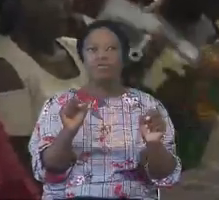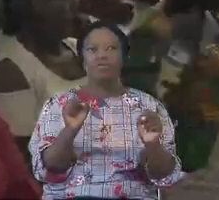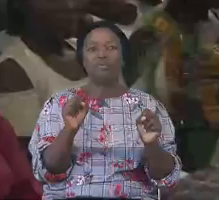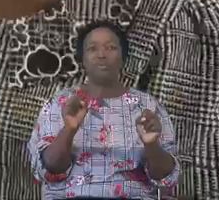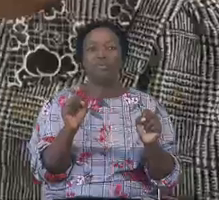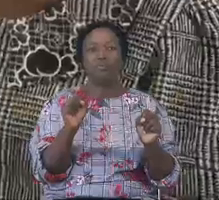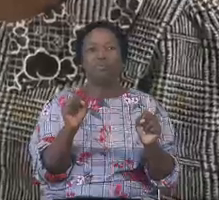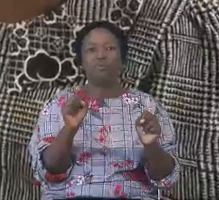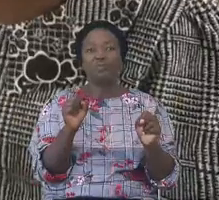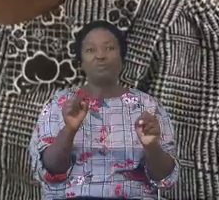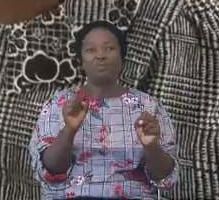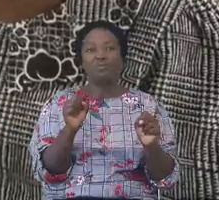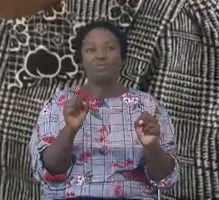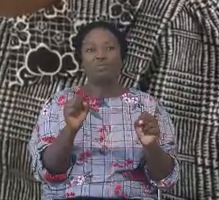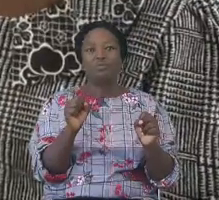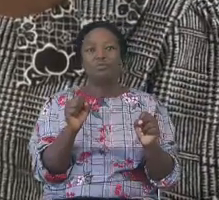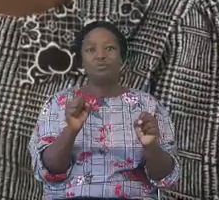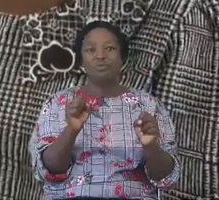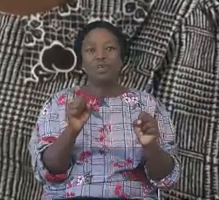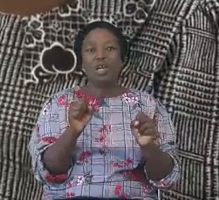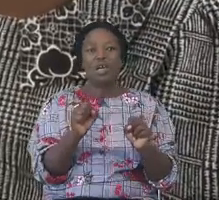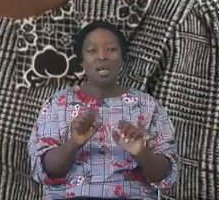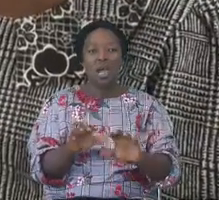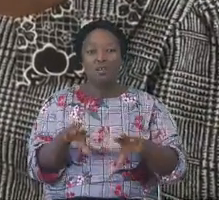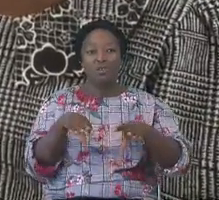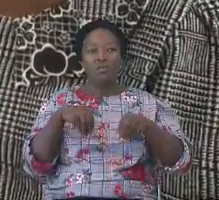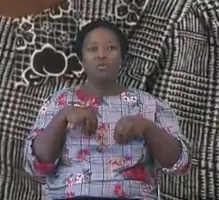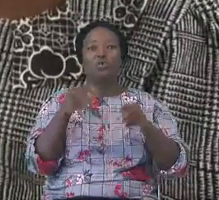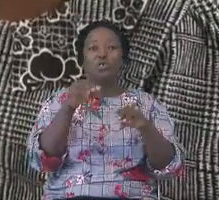tout est accompli. La rédemption,